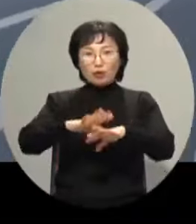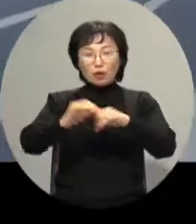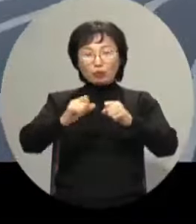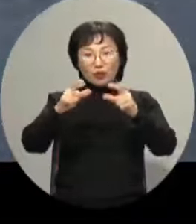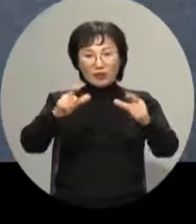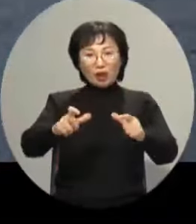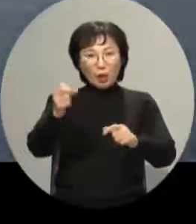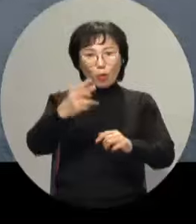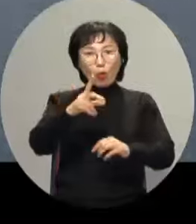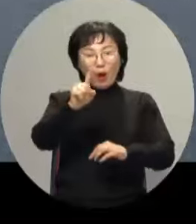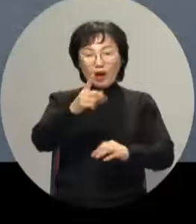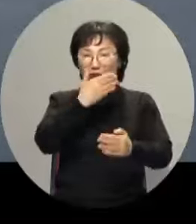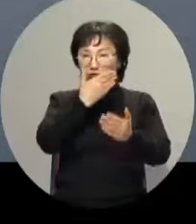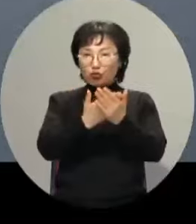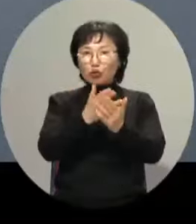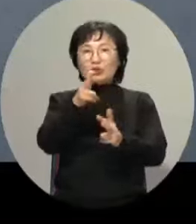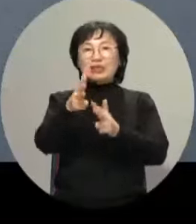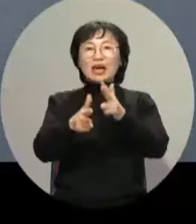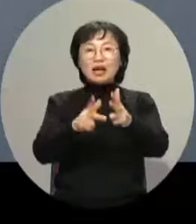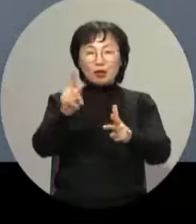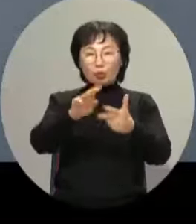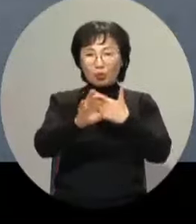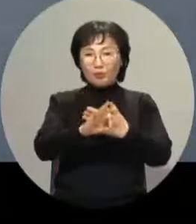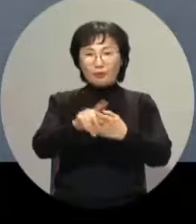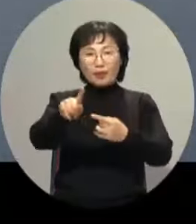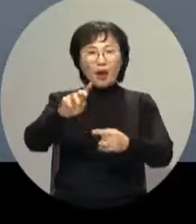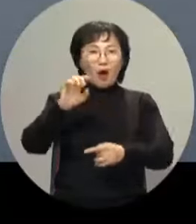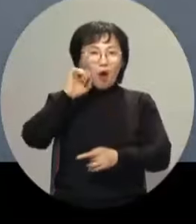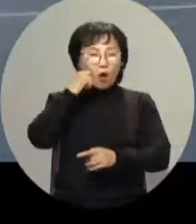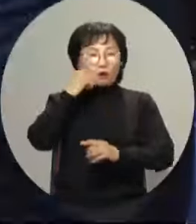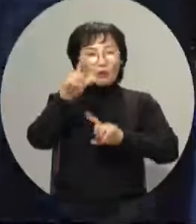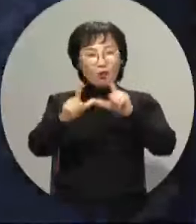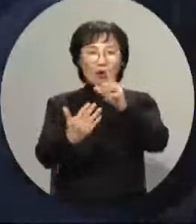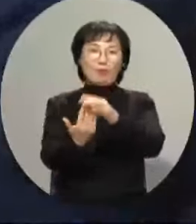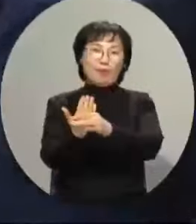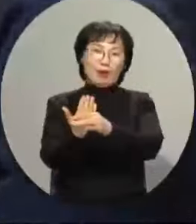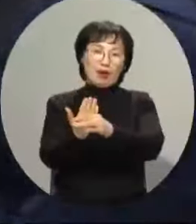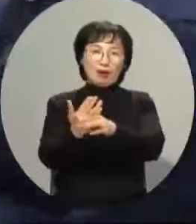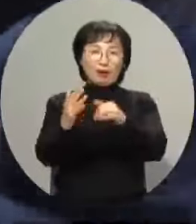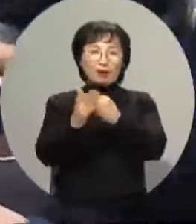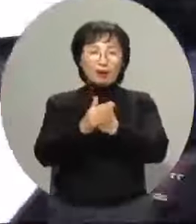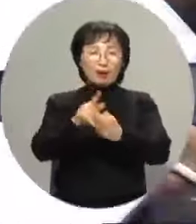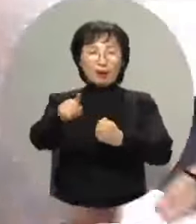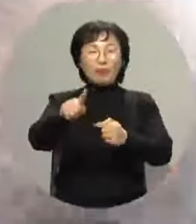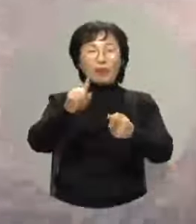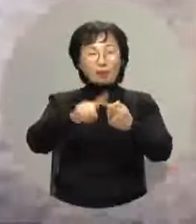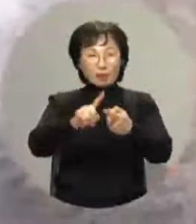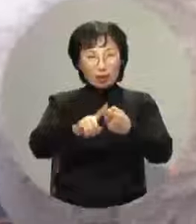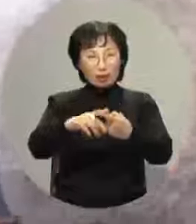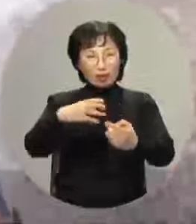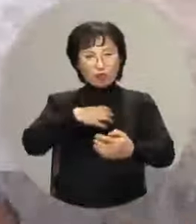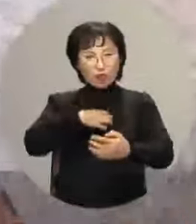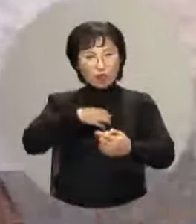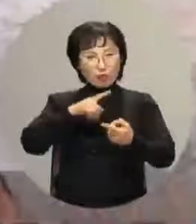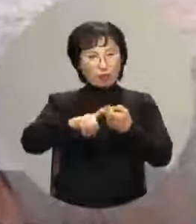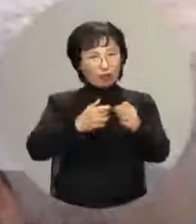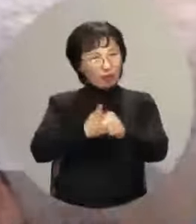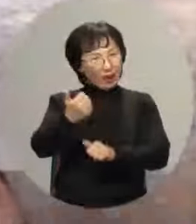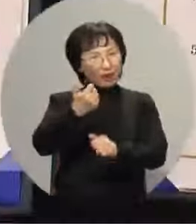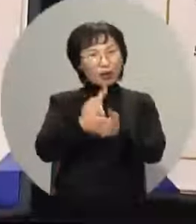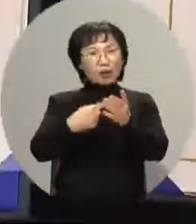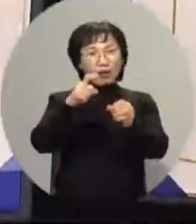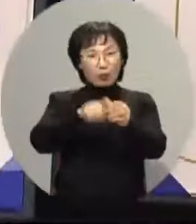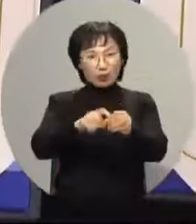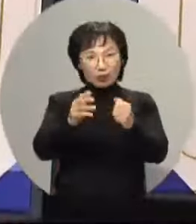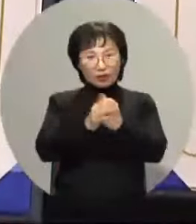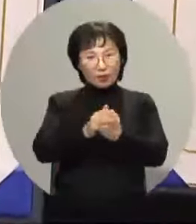또 하나의 주력 산업이 또다시 일대 기로에 놓인 것. 전북자치도는 위기 돌파를 위해 노사정 합심